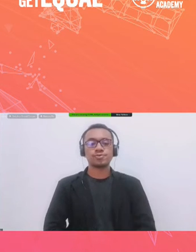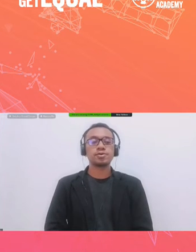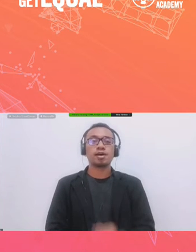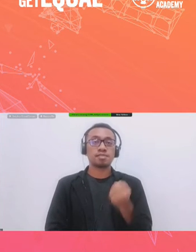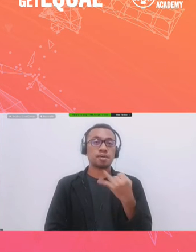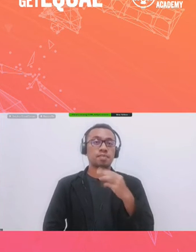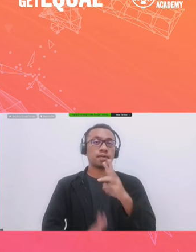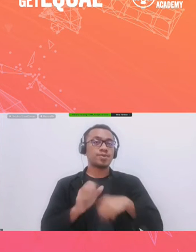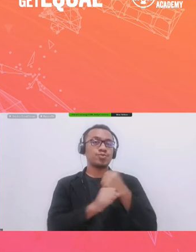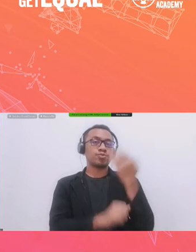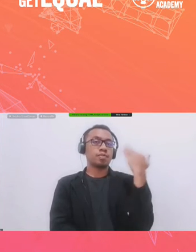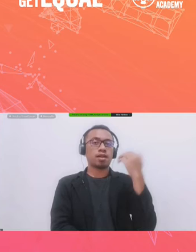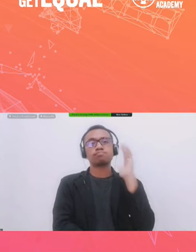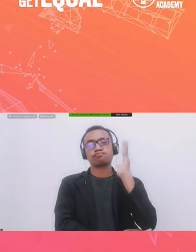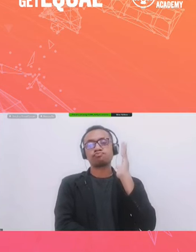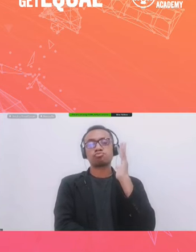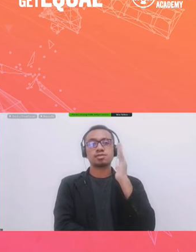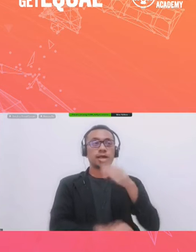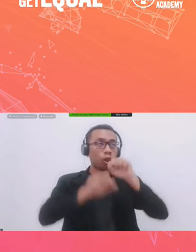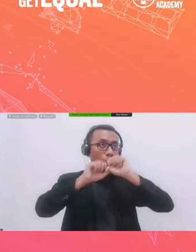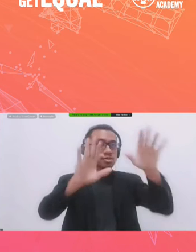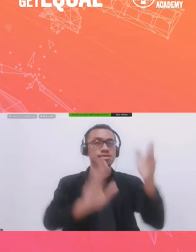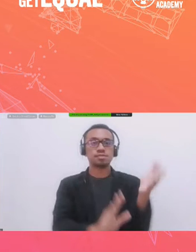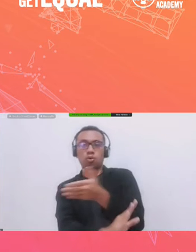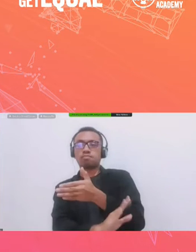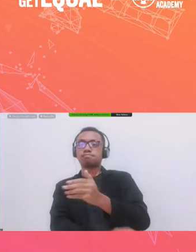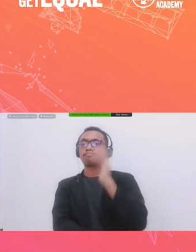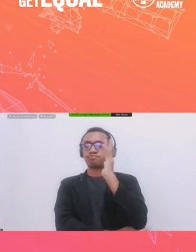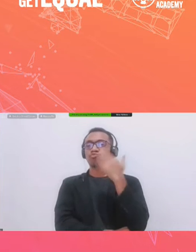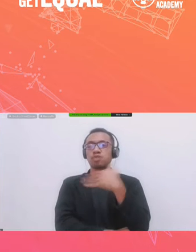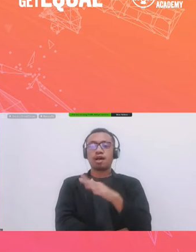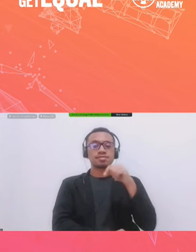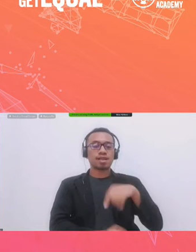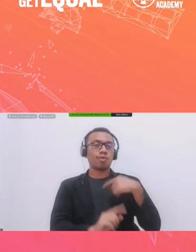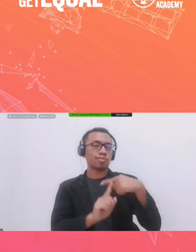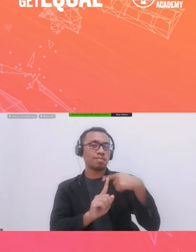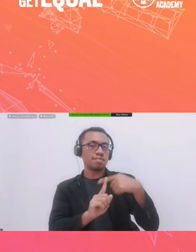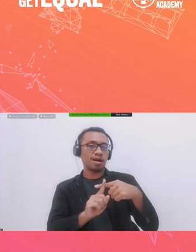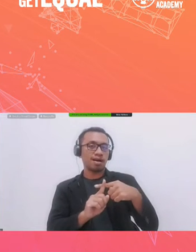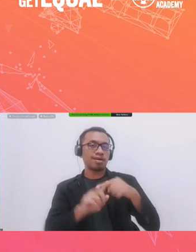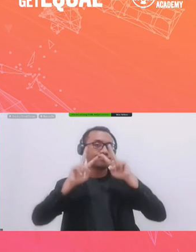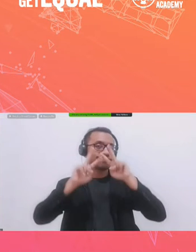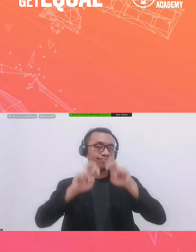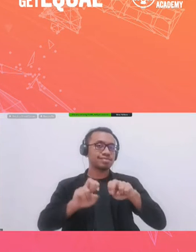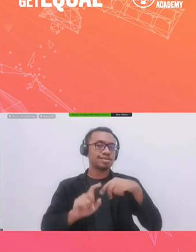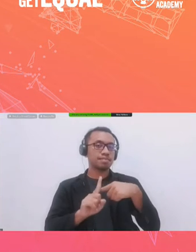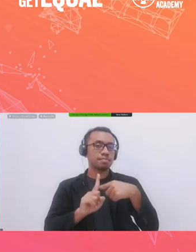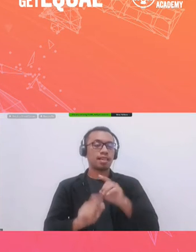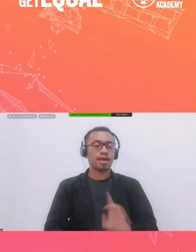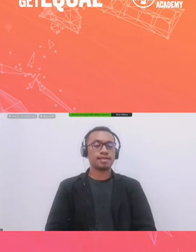sebelumnya ketika ini belum launching, dan sekarang saya tambahkan sedikit beberapa temuan. Boleh di next, Adit?